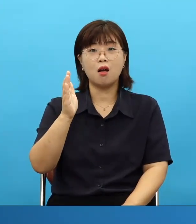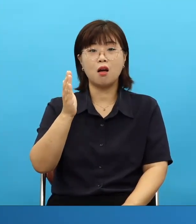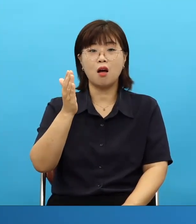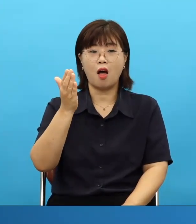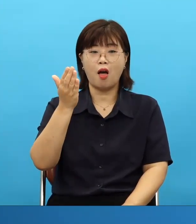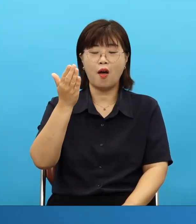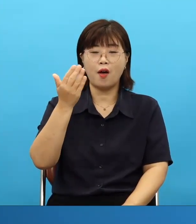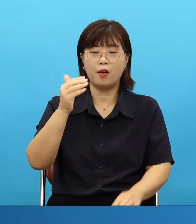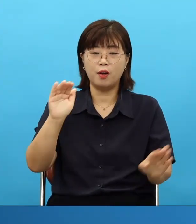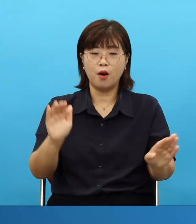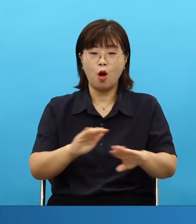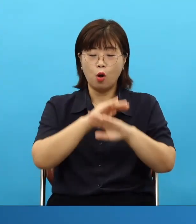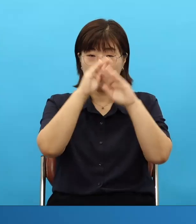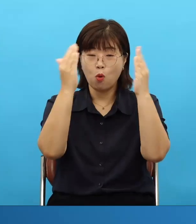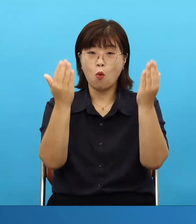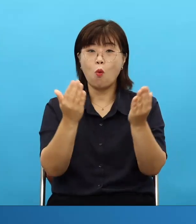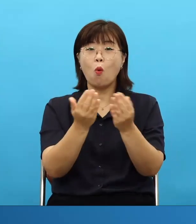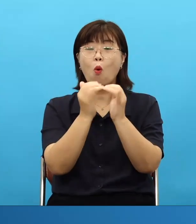되도다.